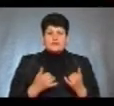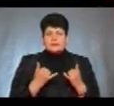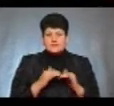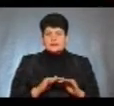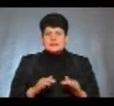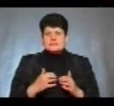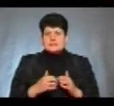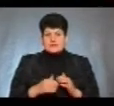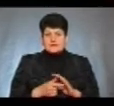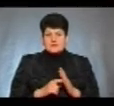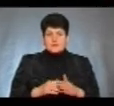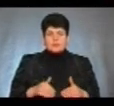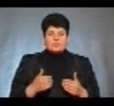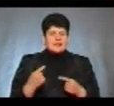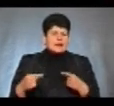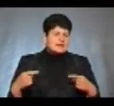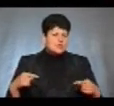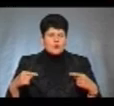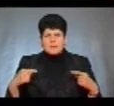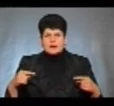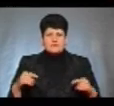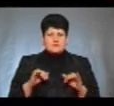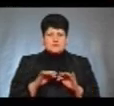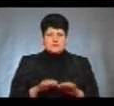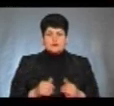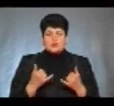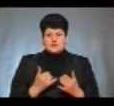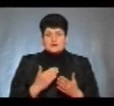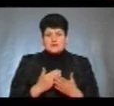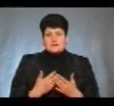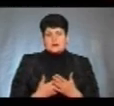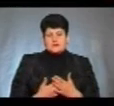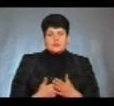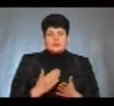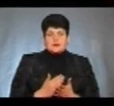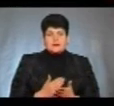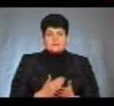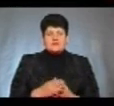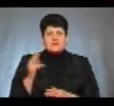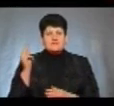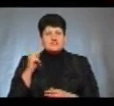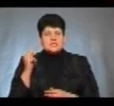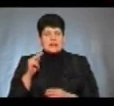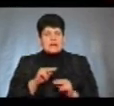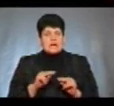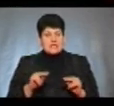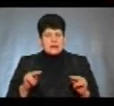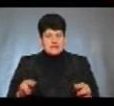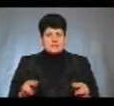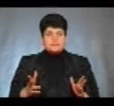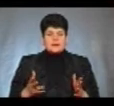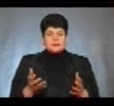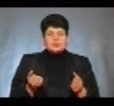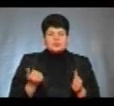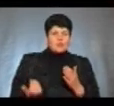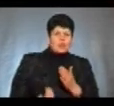середніх класів ми пропонуємо різноманітні заходи, і сьогоднішні є зразком таких заходів, де вчителі почерпують нові